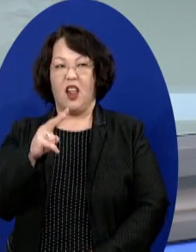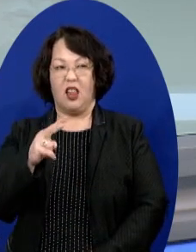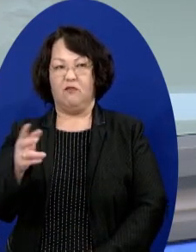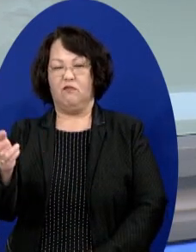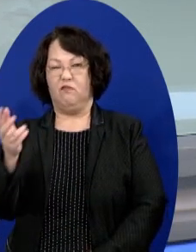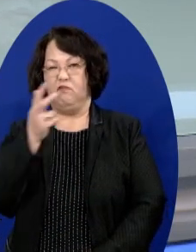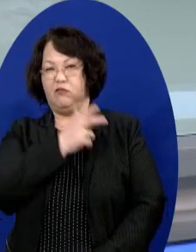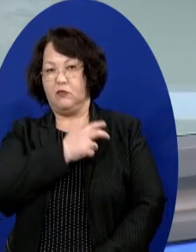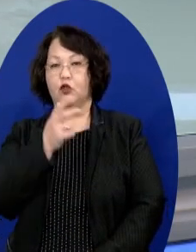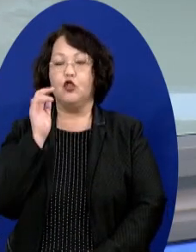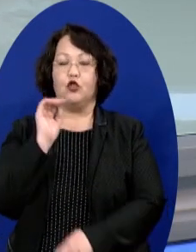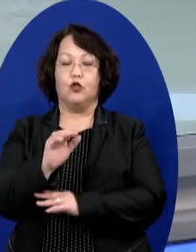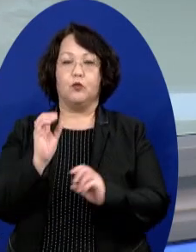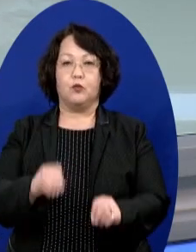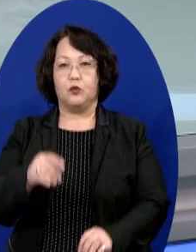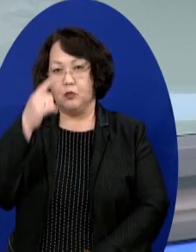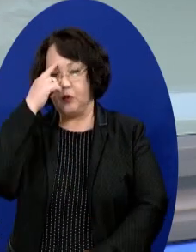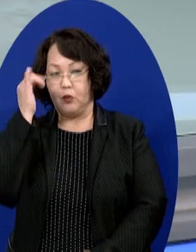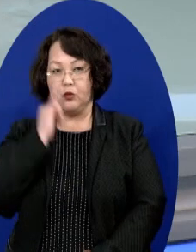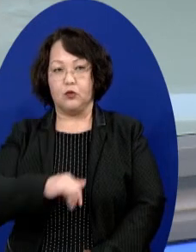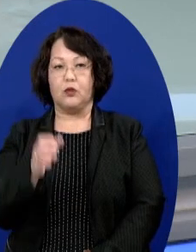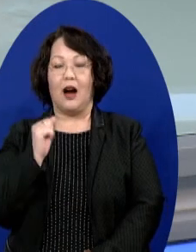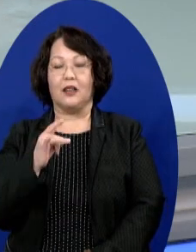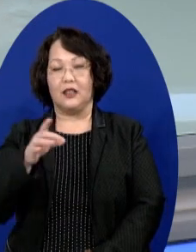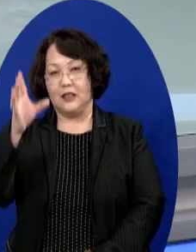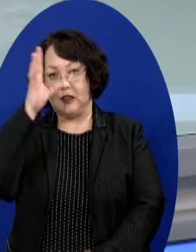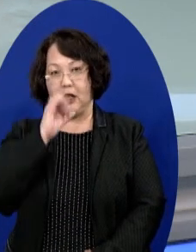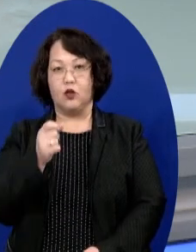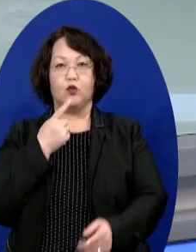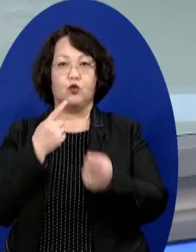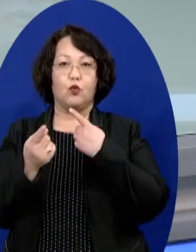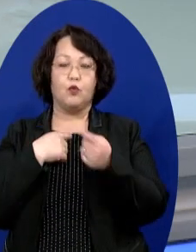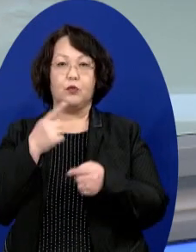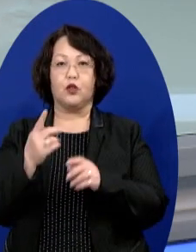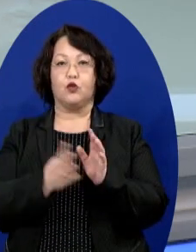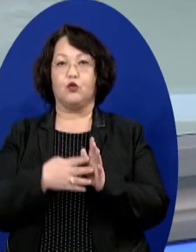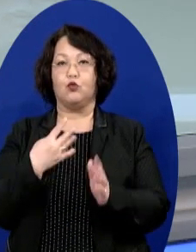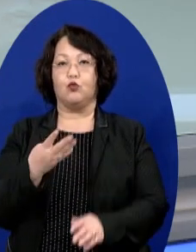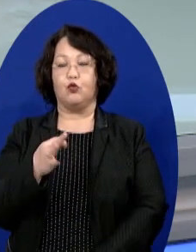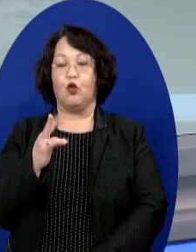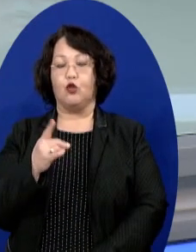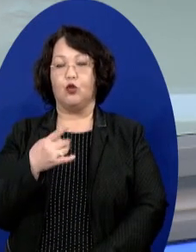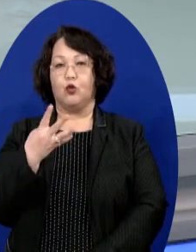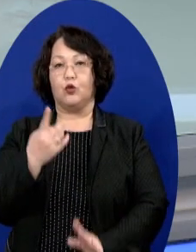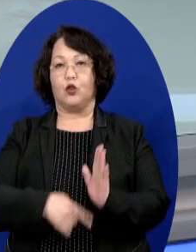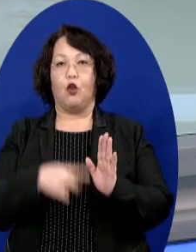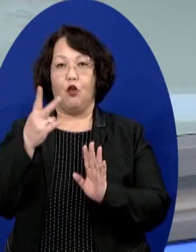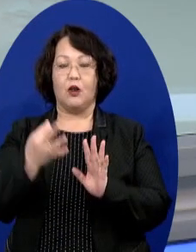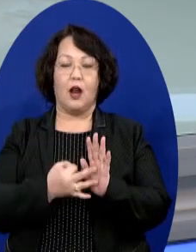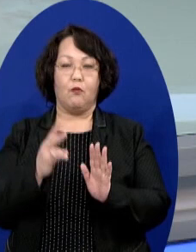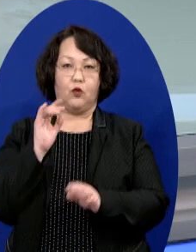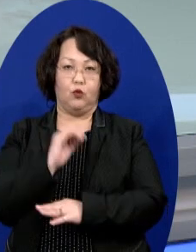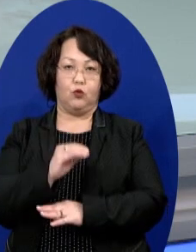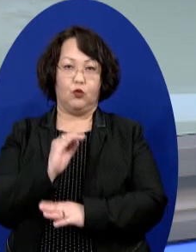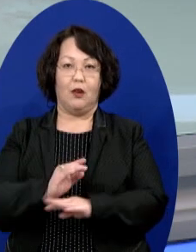байна. За бүгд найрамдах Монгол Ард Улсын Ардын Сайд нарын зөвлөлийн 1944 оны 4-р сарын 28-ны өдрийн тогтоолоор анх